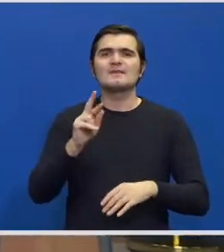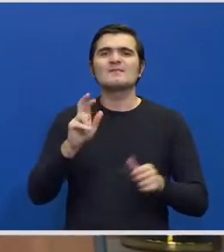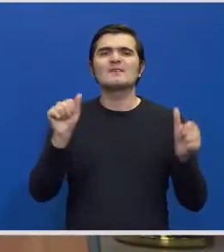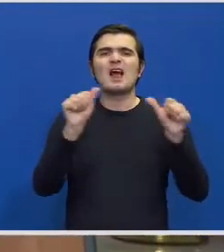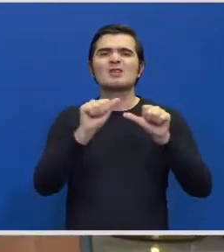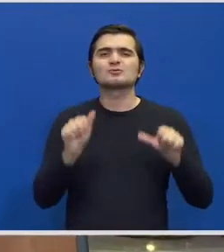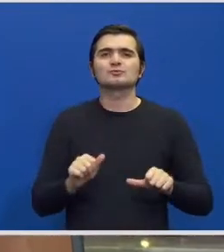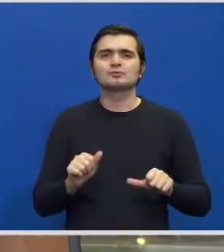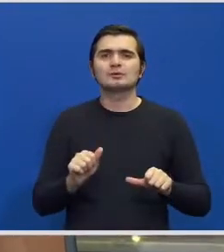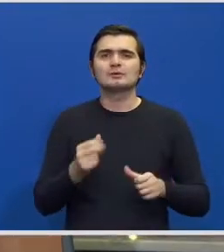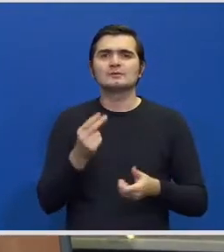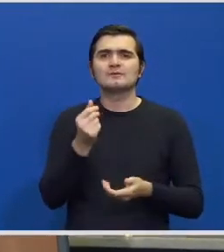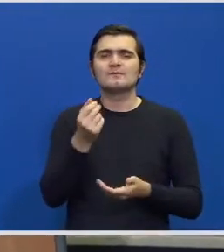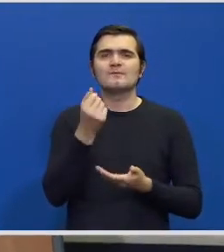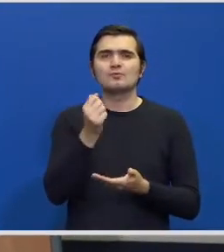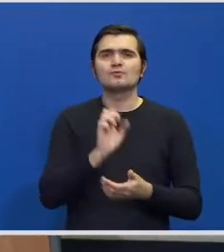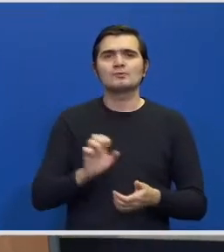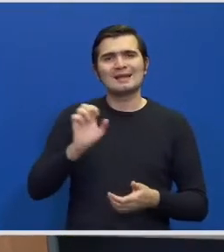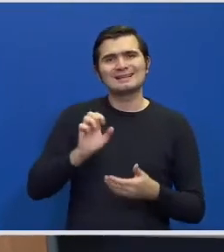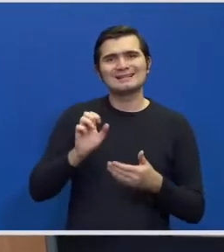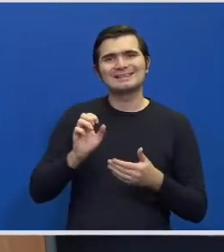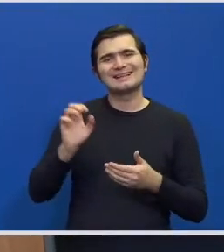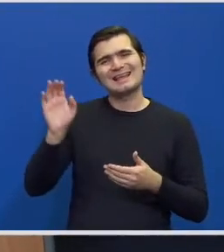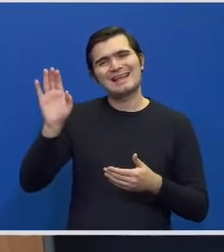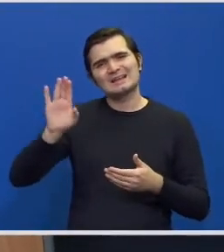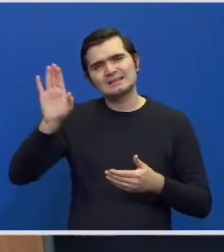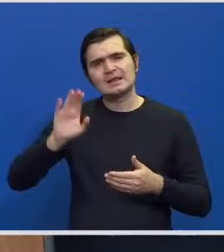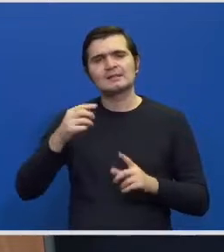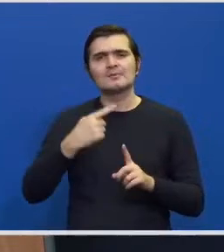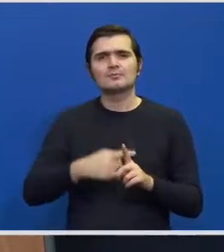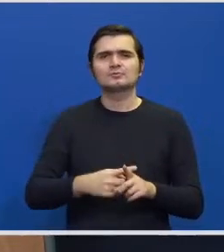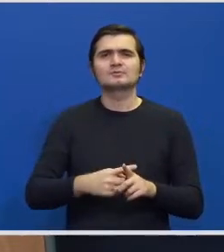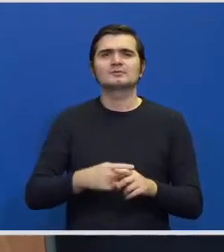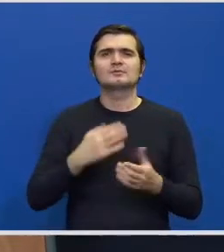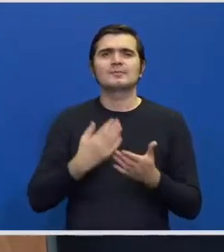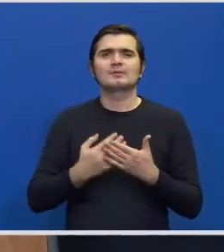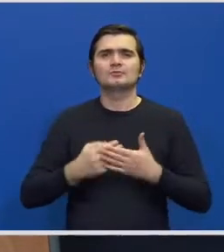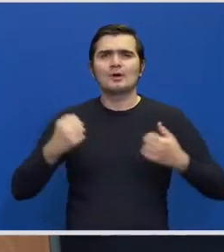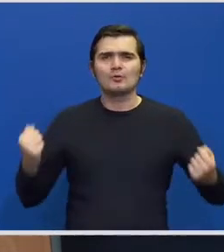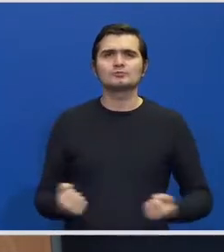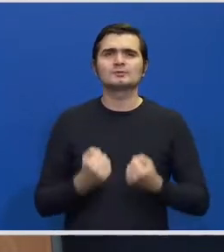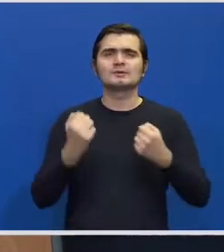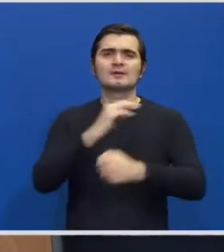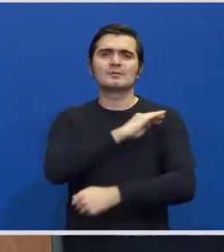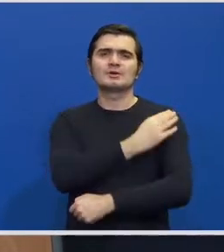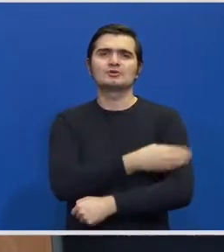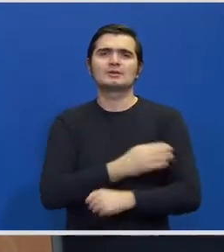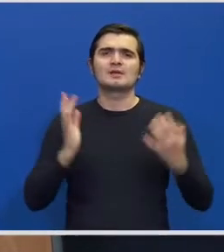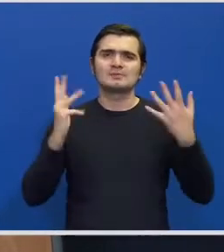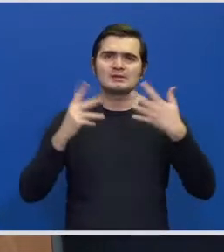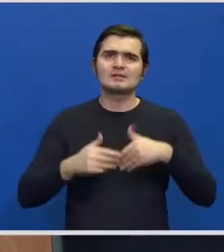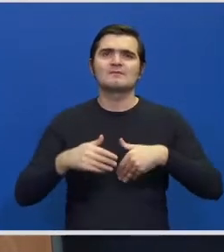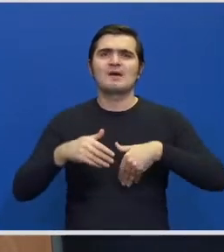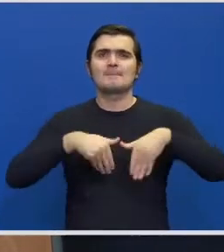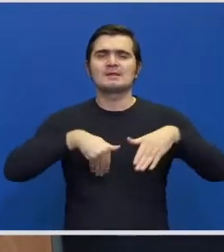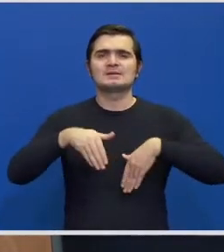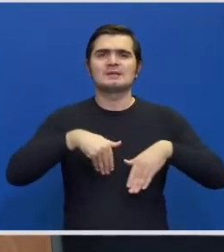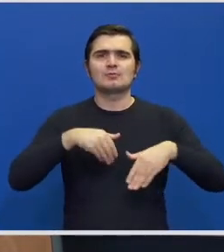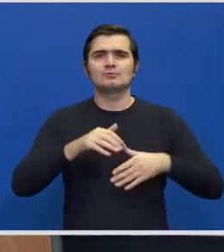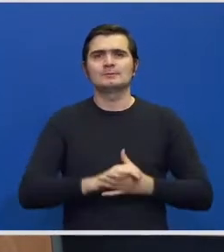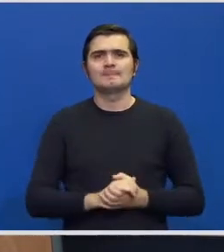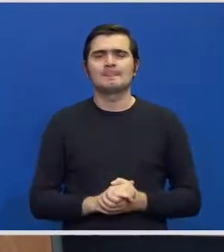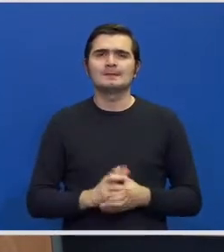de infrastructură care sunt finanțate din fonduri externe nerambursabile, la care se adaugă și măsurile de consolidare a capacității administrative